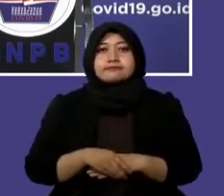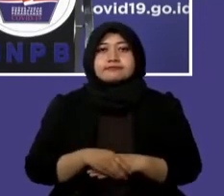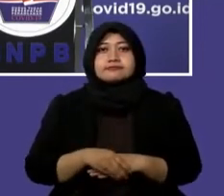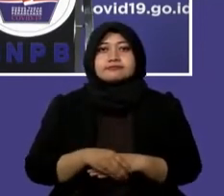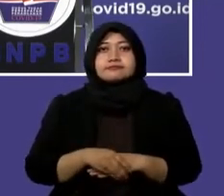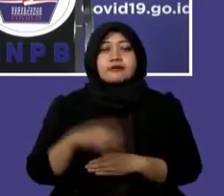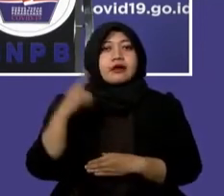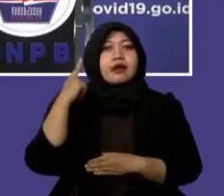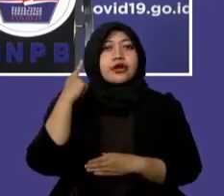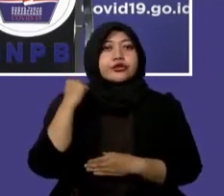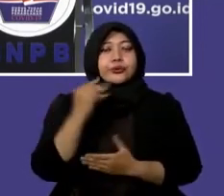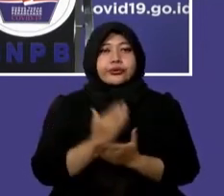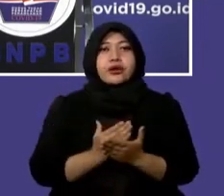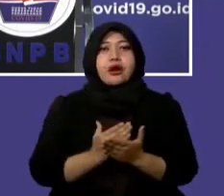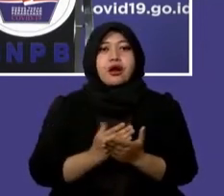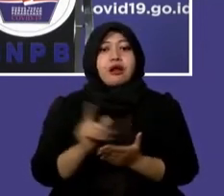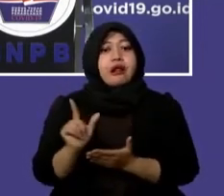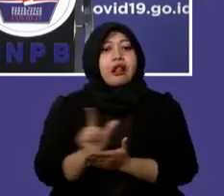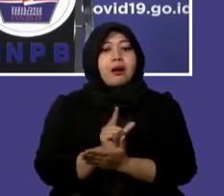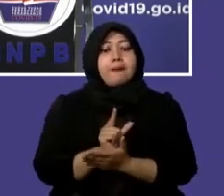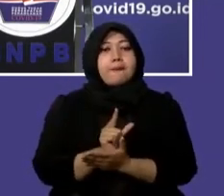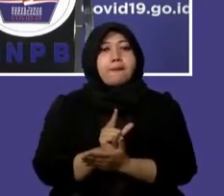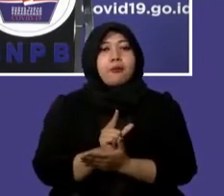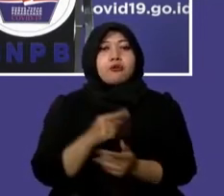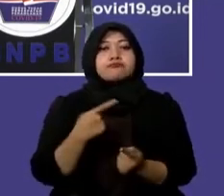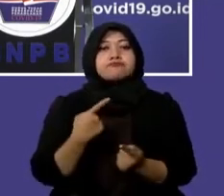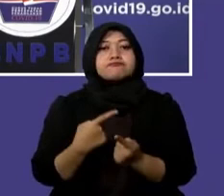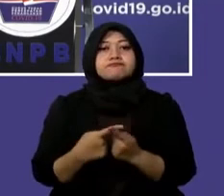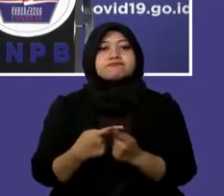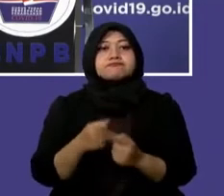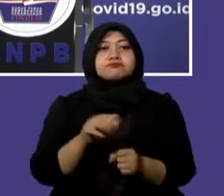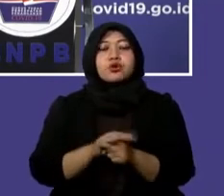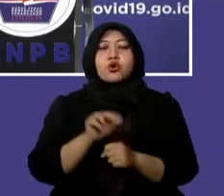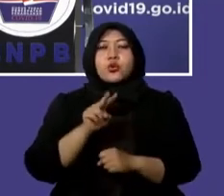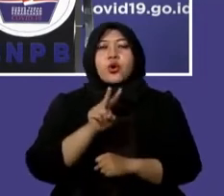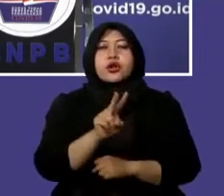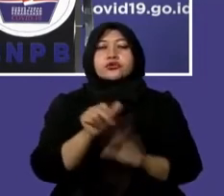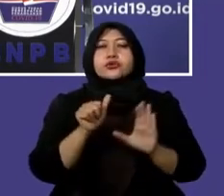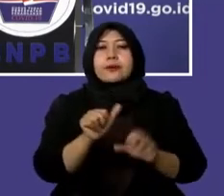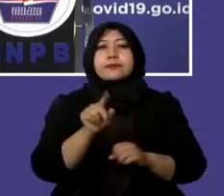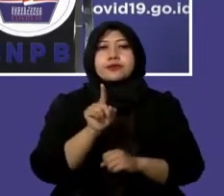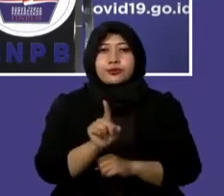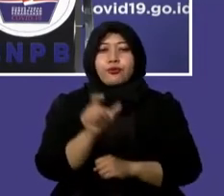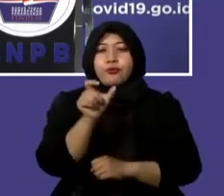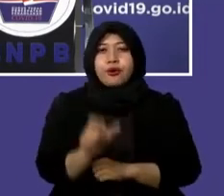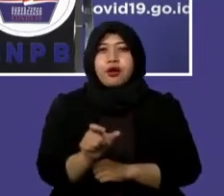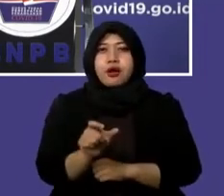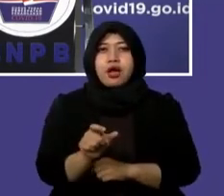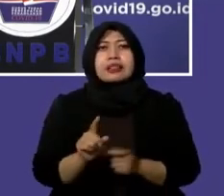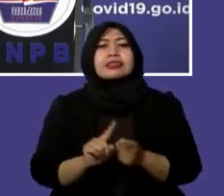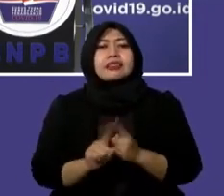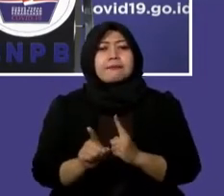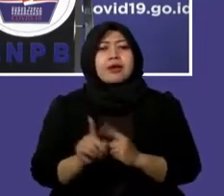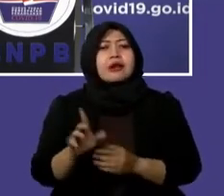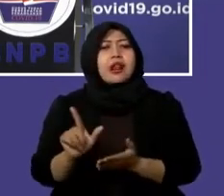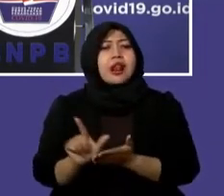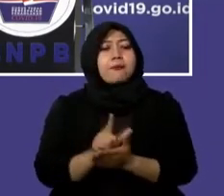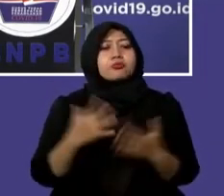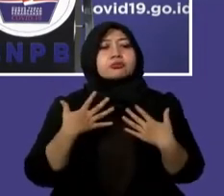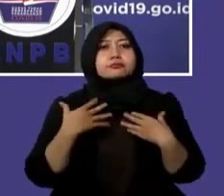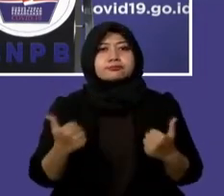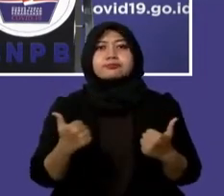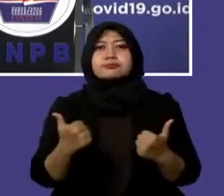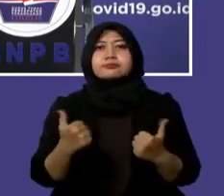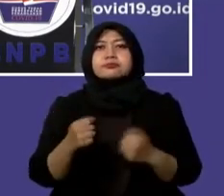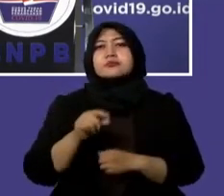Jawa Tengah melaporkan kasus baru sebanyak 261 orang, namun juga melaporkan kasus